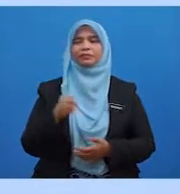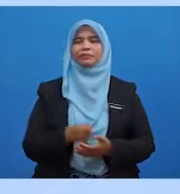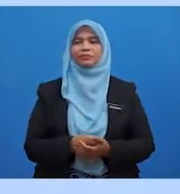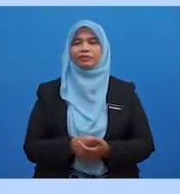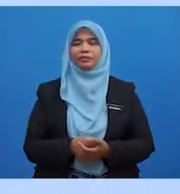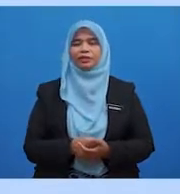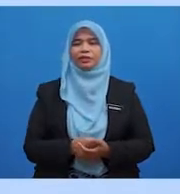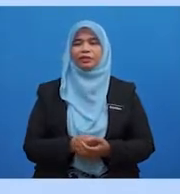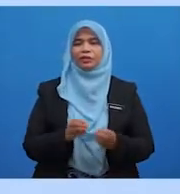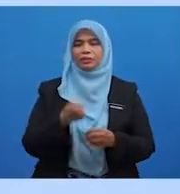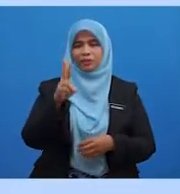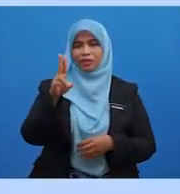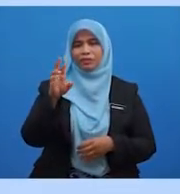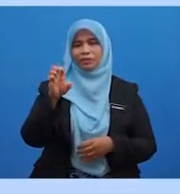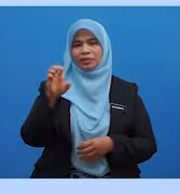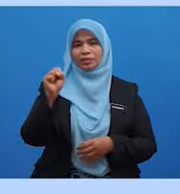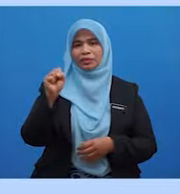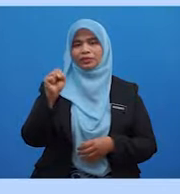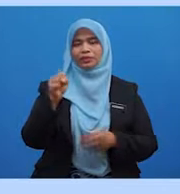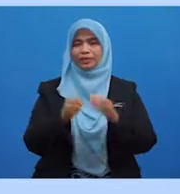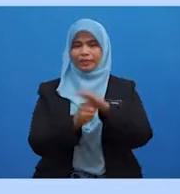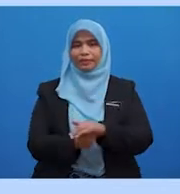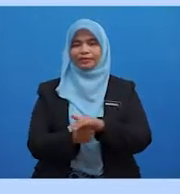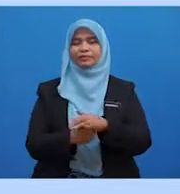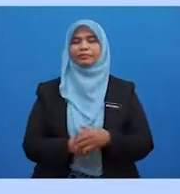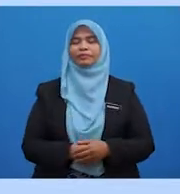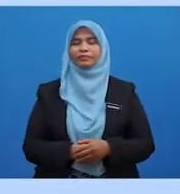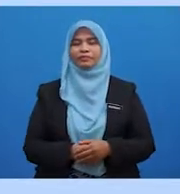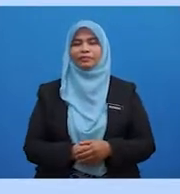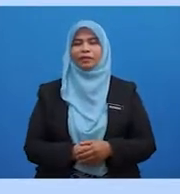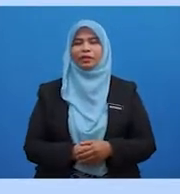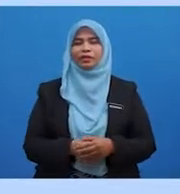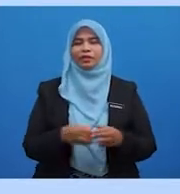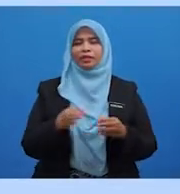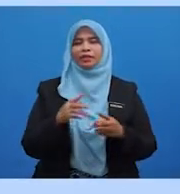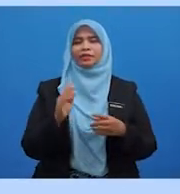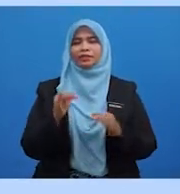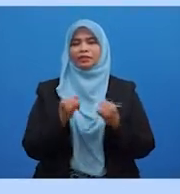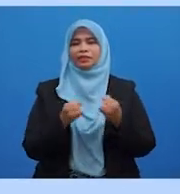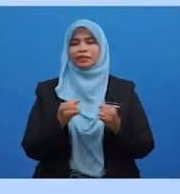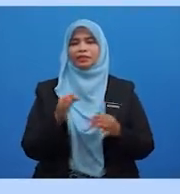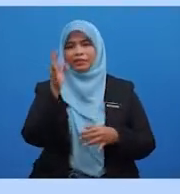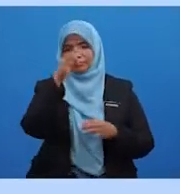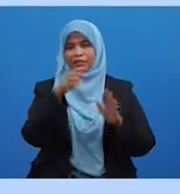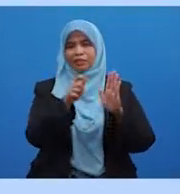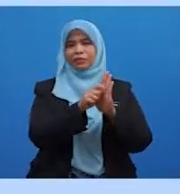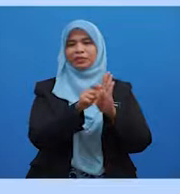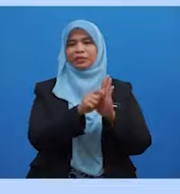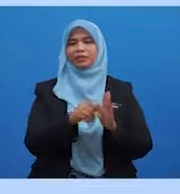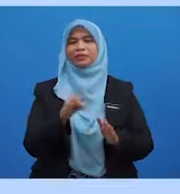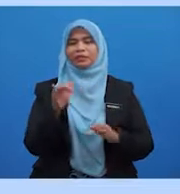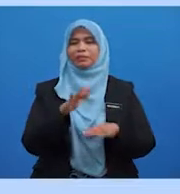Pertama, jika atlet merasakan bahawa stres yang dialaminya bersifat positif, maka ia dipanggil sebagai